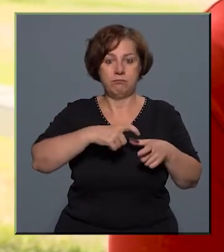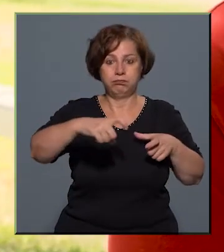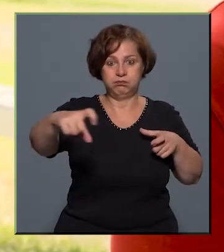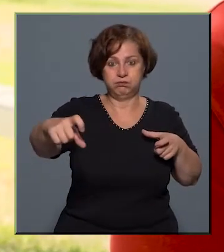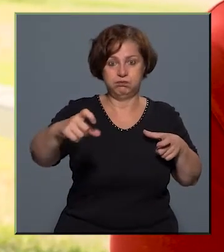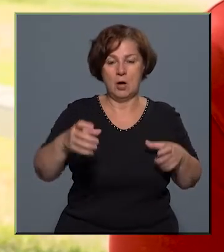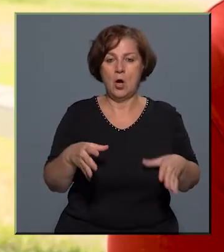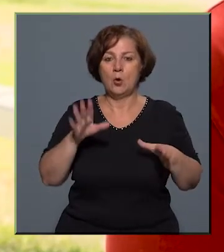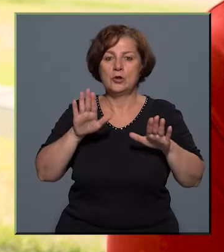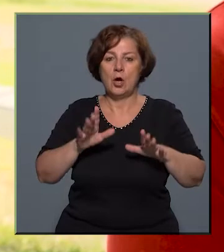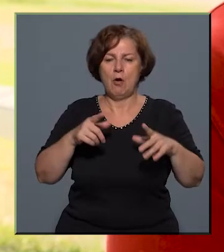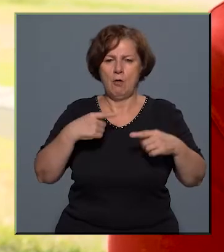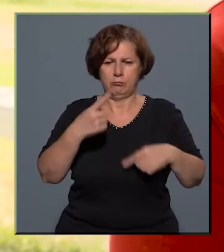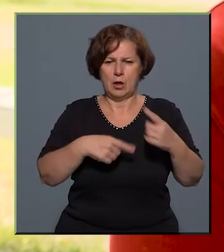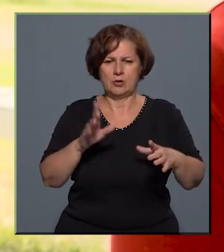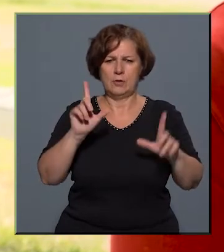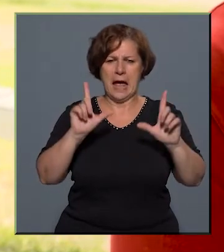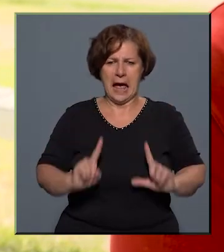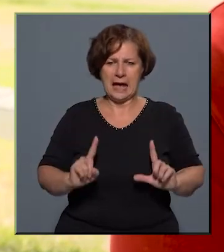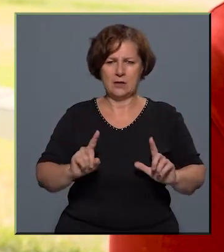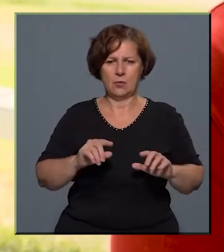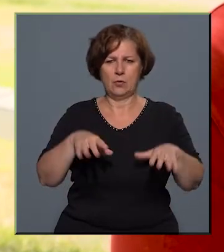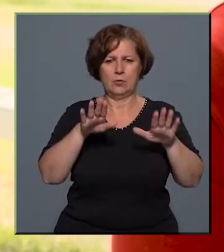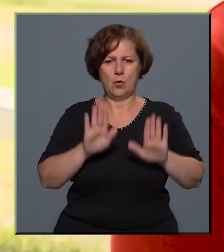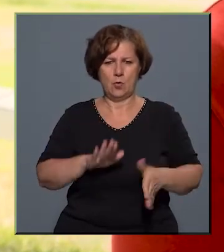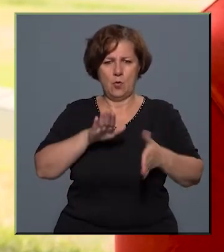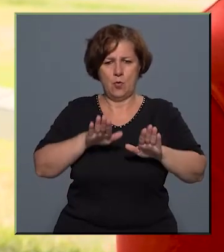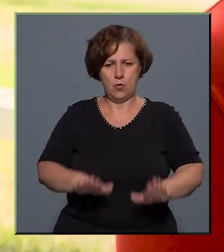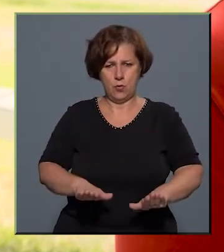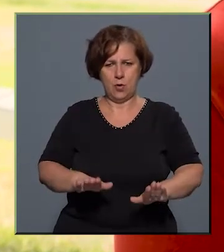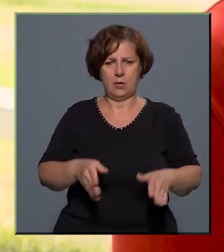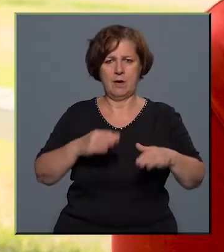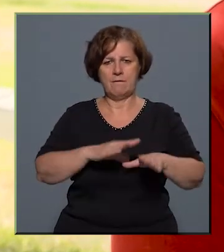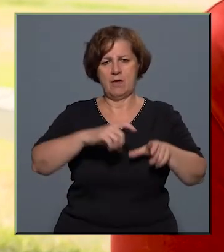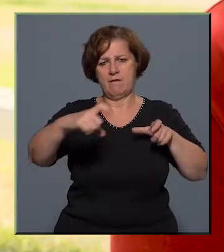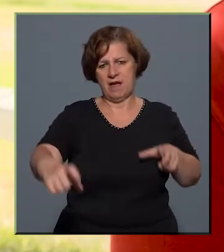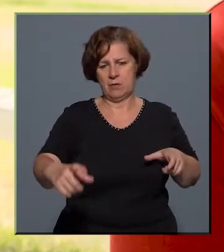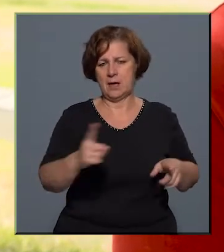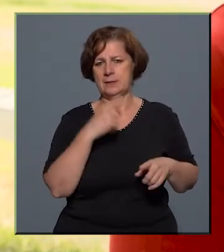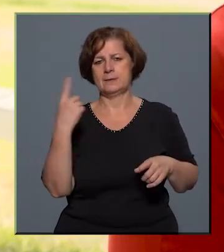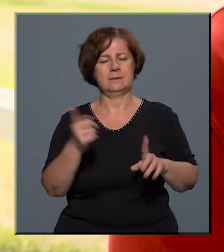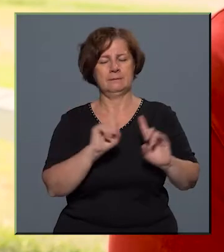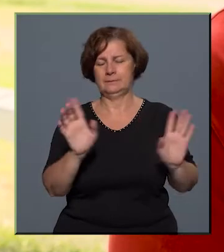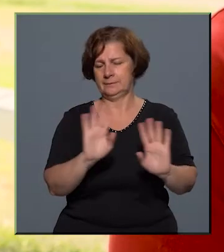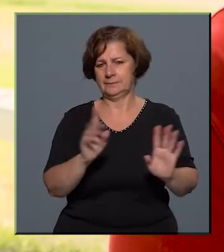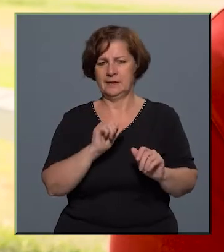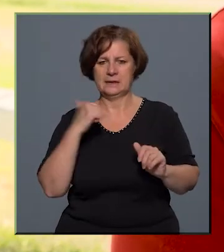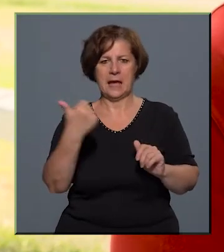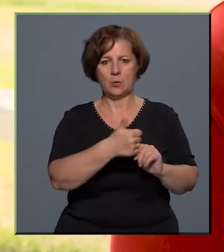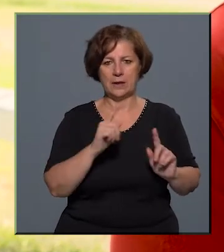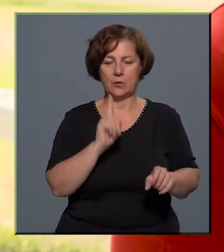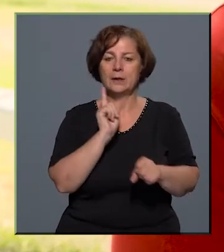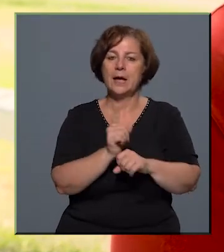beton, tartósan, hogy azon álljon a kutya, vagy üljön, vagy feküdjön, azt gondolom, hogy ez kerülendő